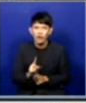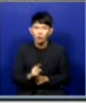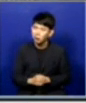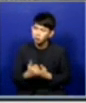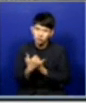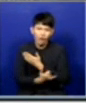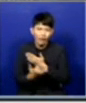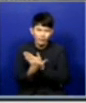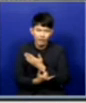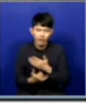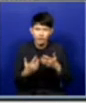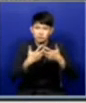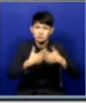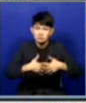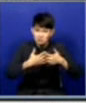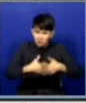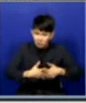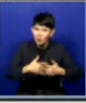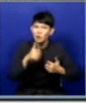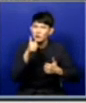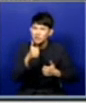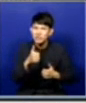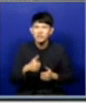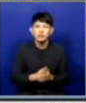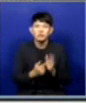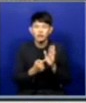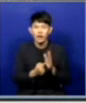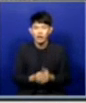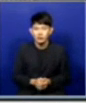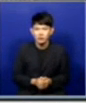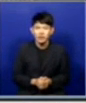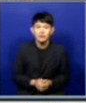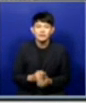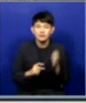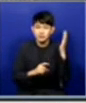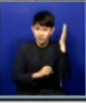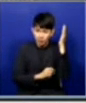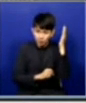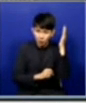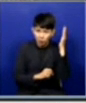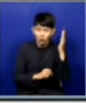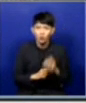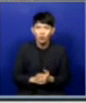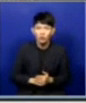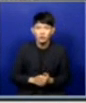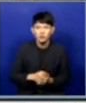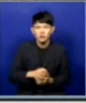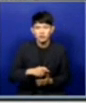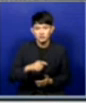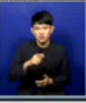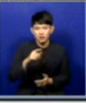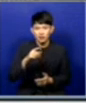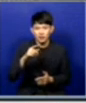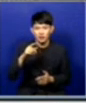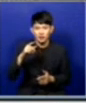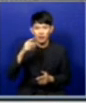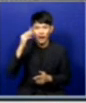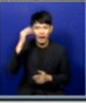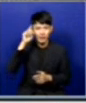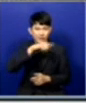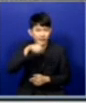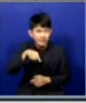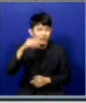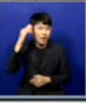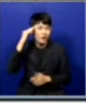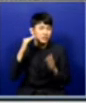รงอย่างสิงคโปร์สวีเดนอังกฤษหรือเกาหลีใต้โดยสัดส่วนการใช้อินเทอร์เน็ตของ SME ในกลุ่มประเทศดังก